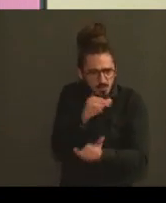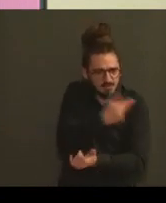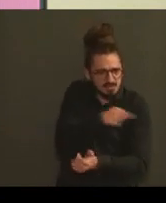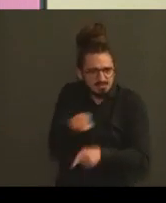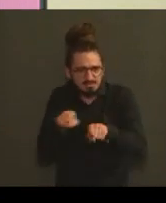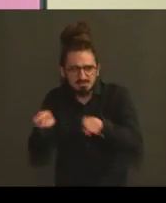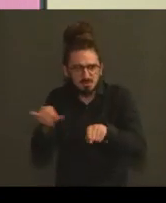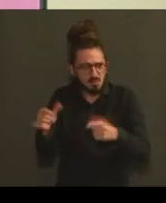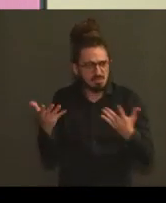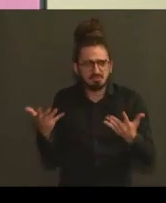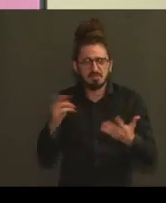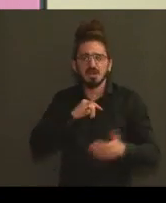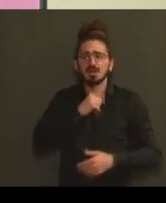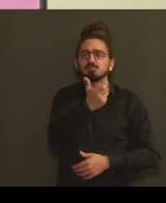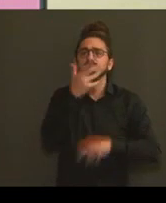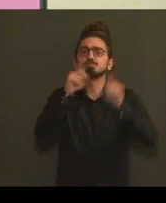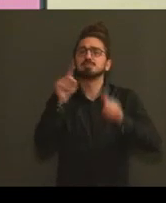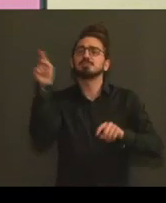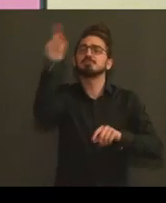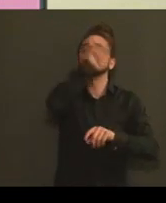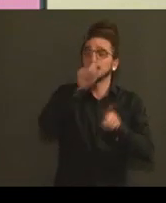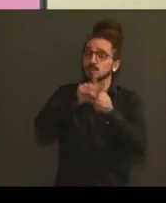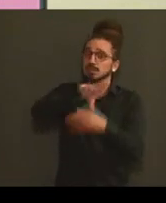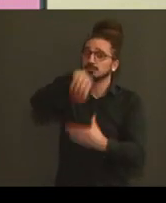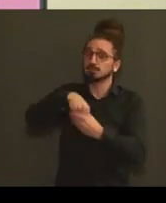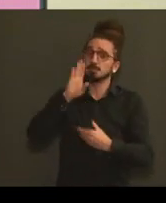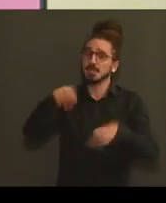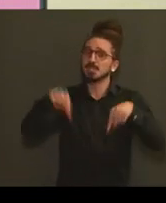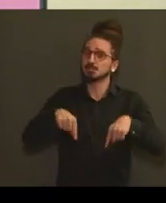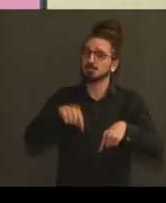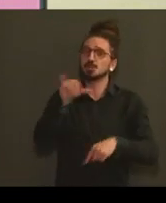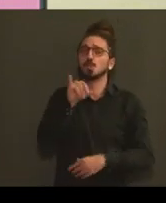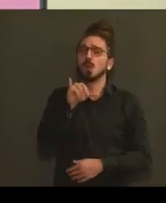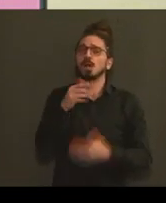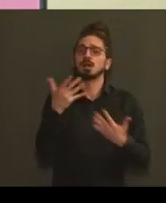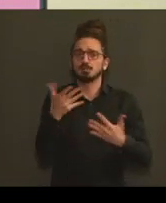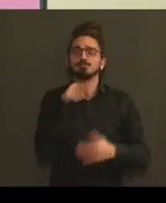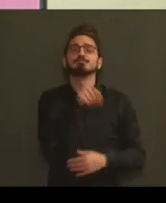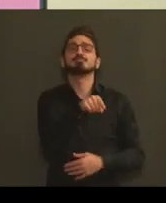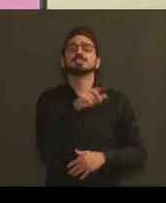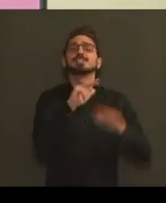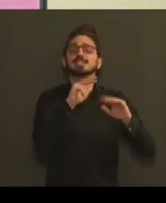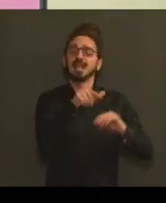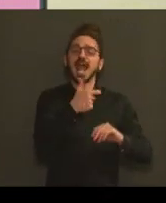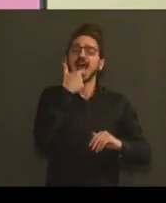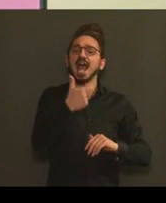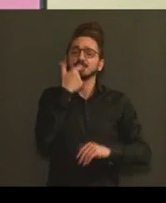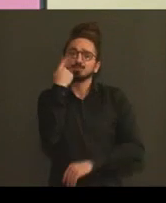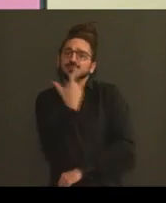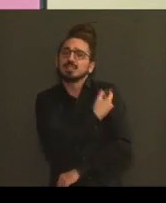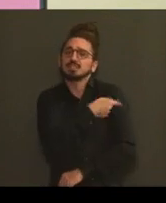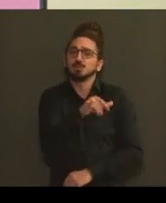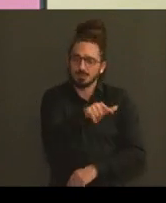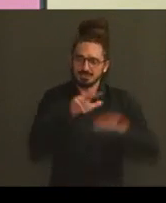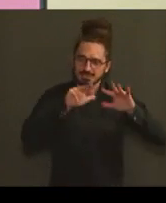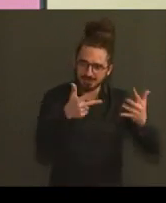la Belgique, ont décidé de n'administrer ce vaccin que dans la tranche d'âge entre 18 et 55 ans pour la